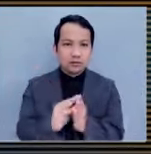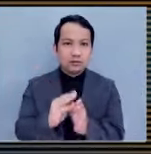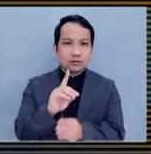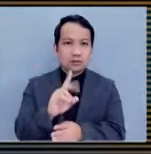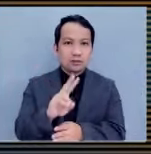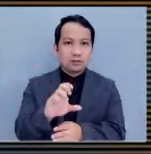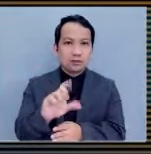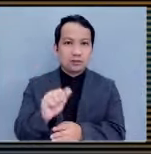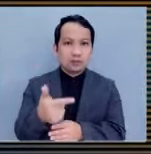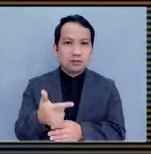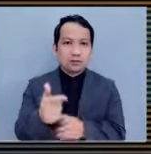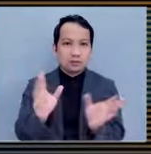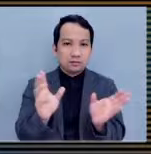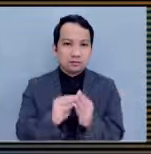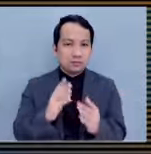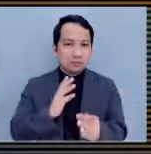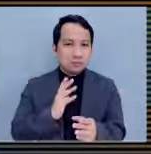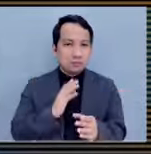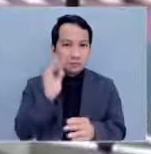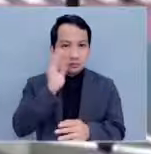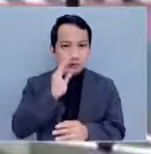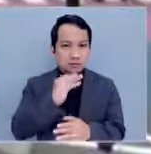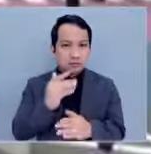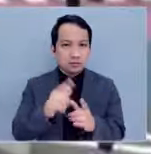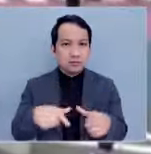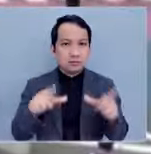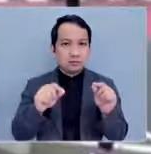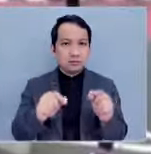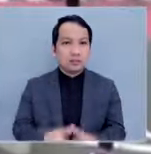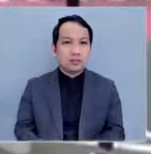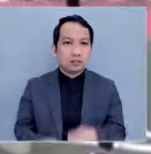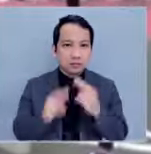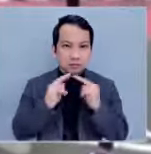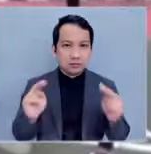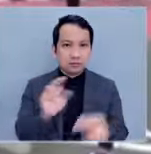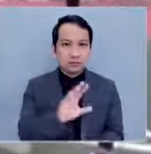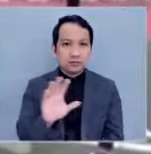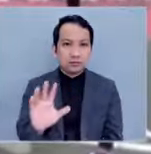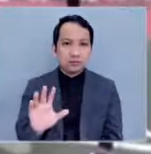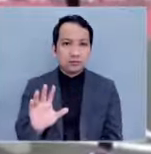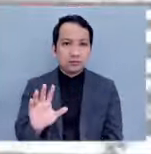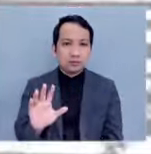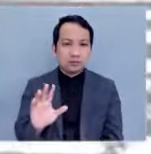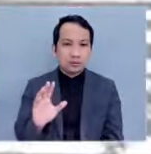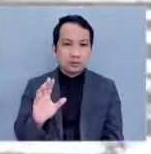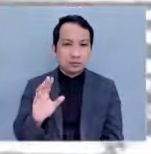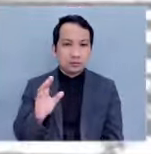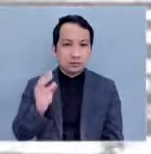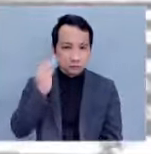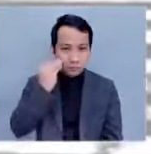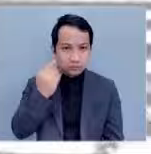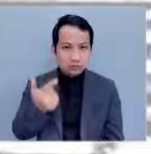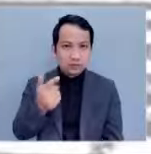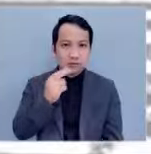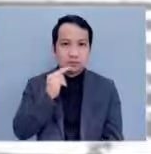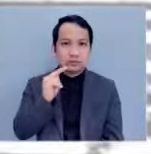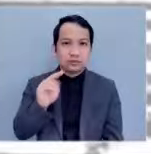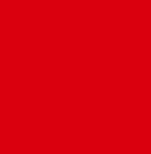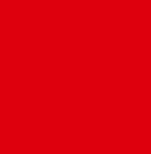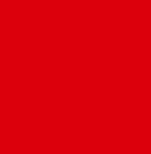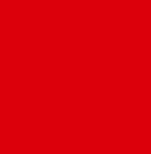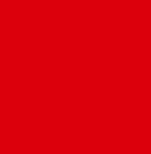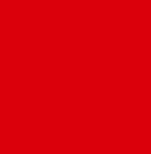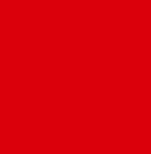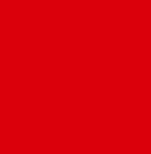nasa maayos na kalagayan ng mga Pilipino sa Japan. Nagbabalita mula sa frontline, Mon Gualvez, News